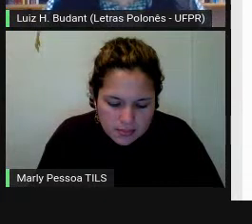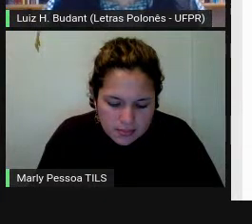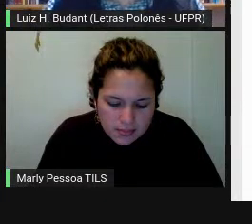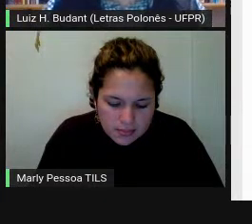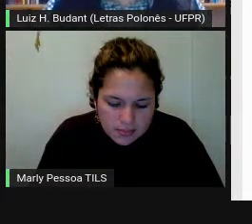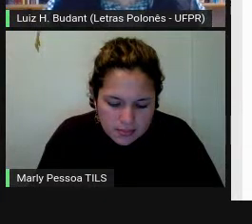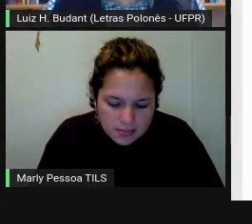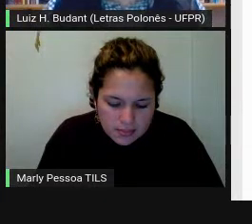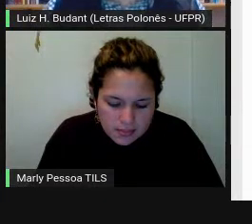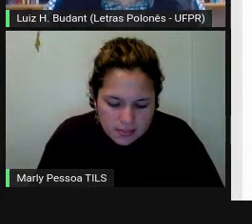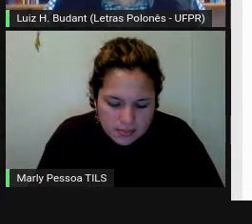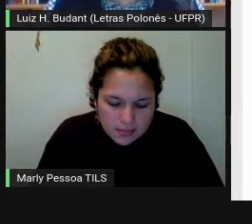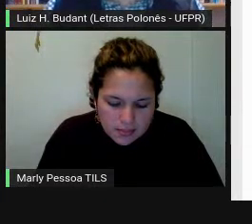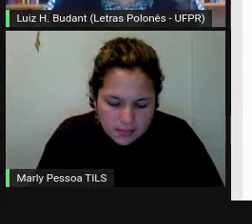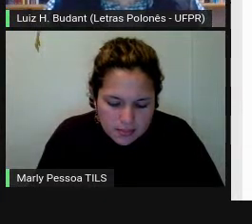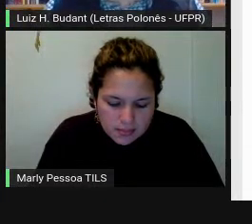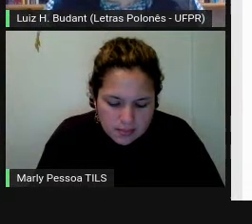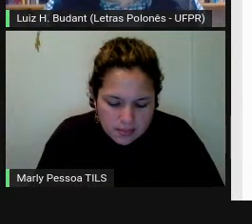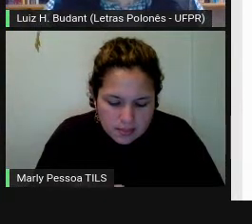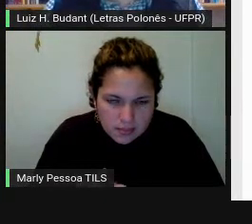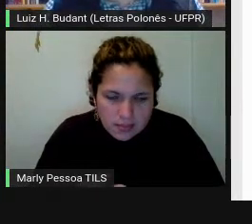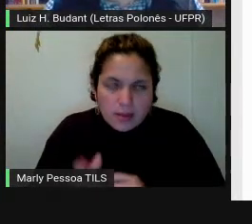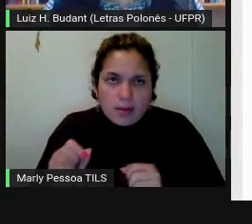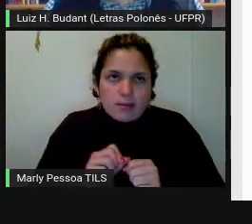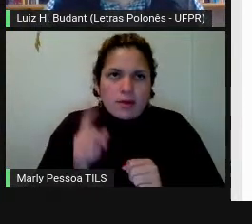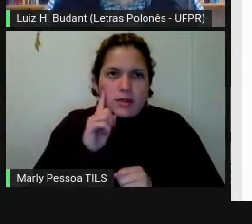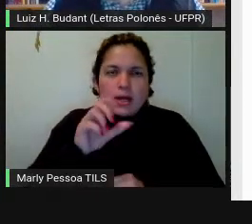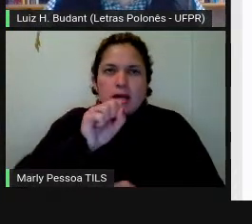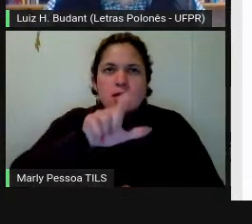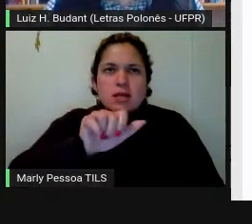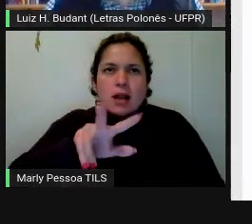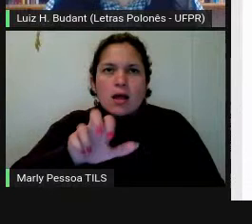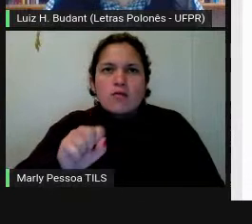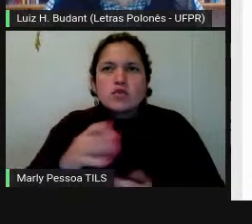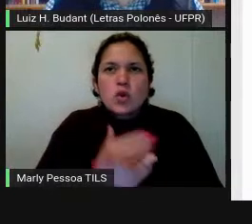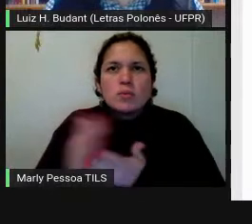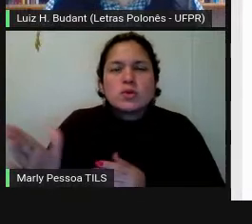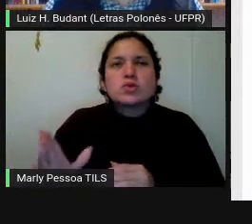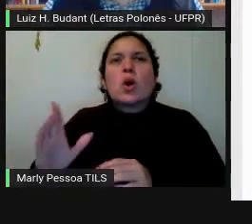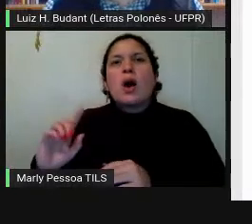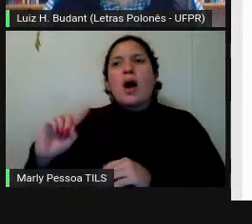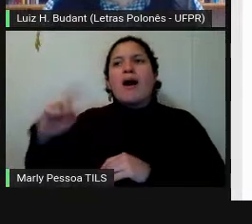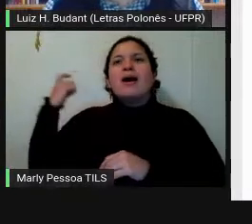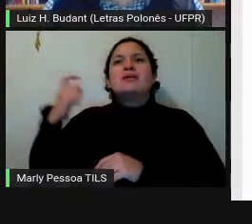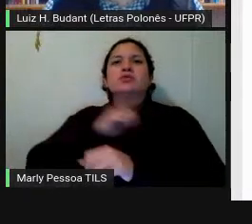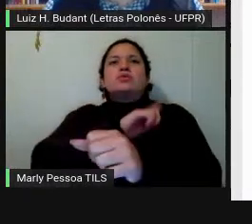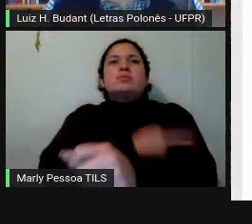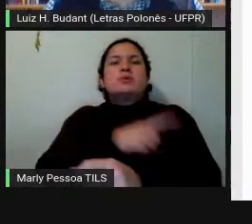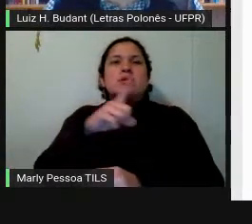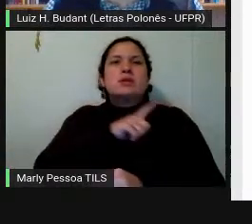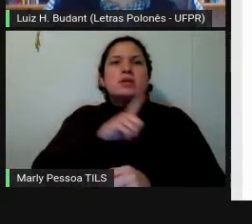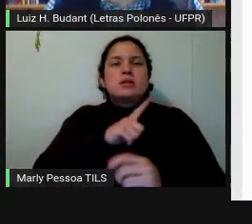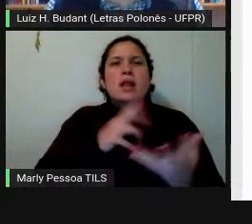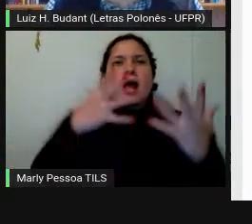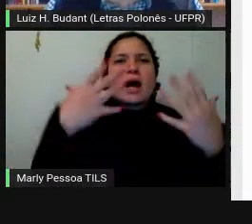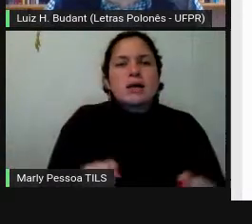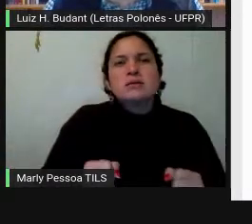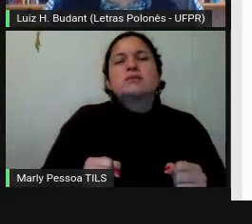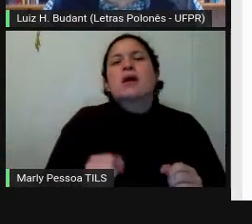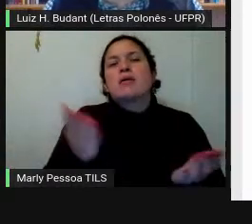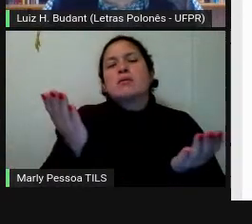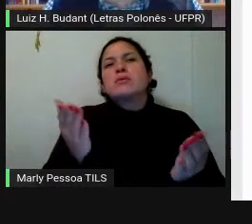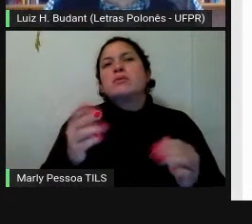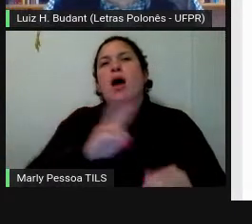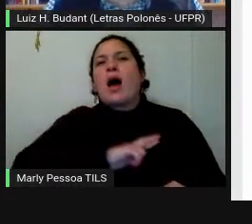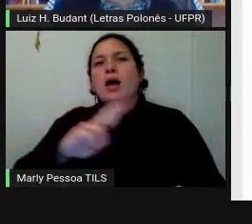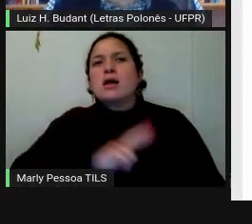Esses nomes eslavos, eles vêm do tempo do paganismo, quer dizer, do tempo de antes de os poloneses haverem sido convertidos para o cristianismo,